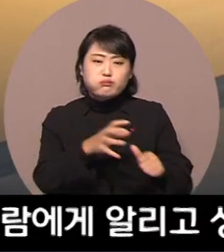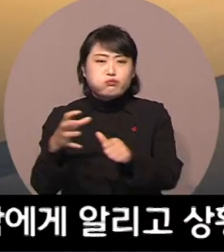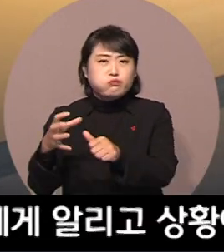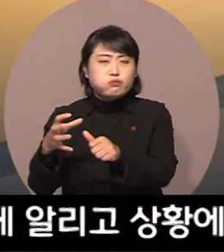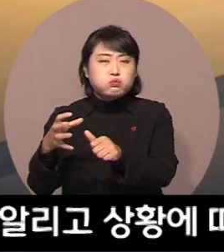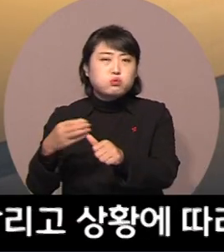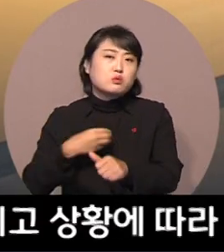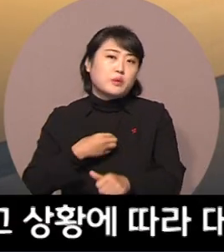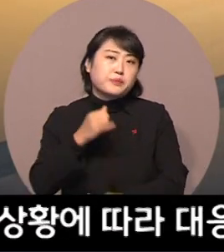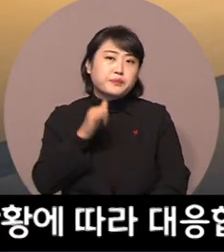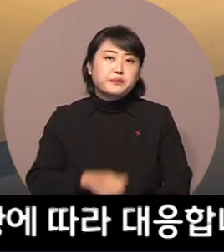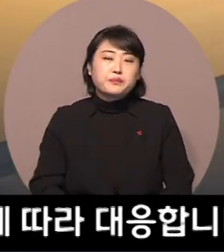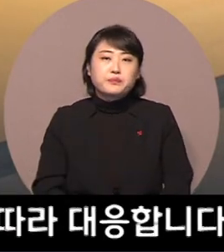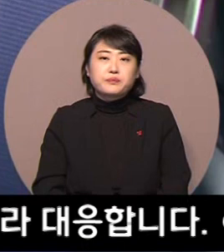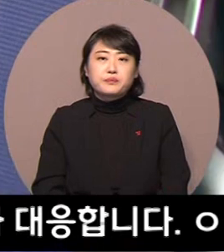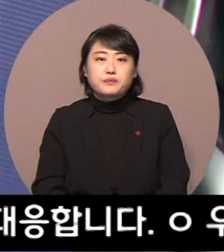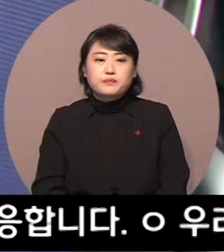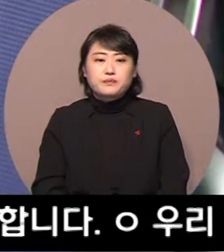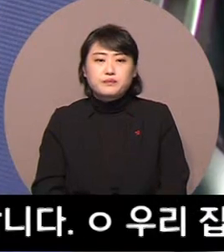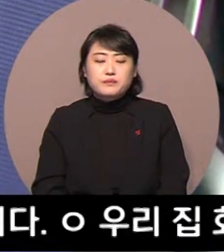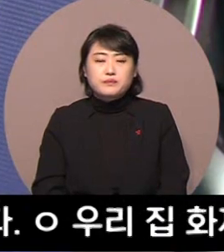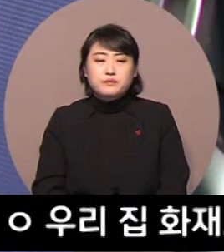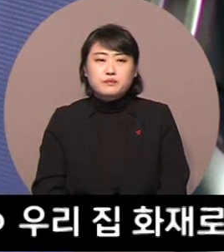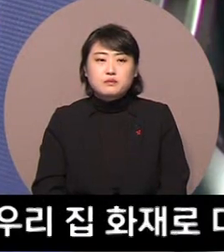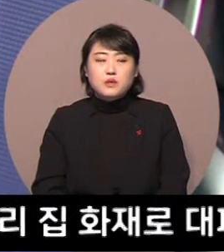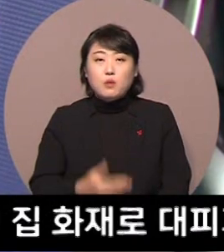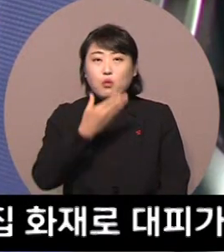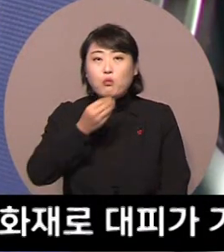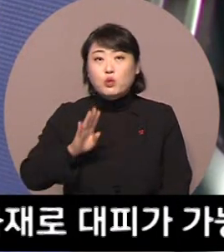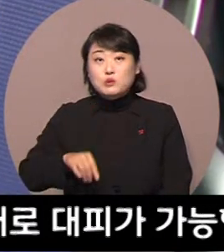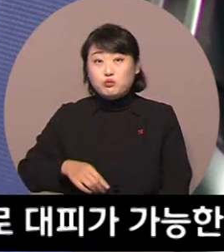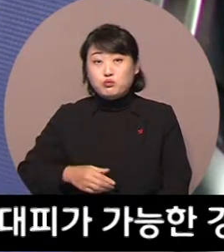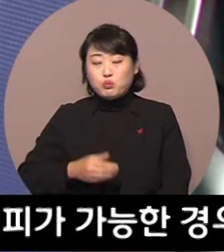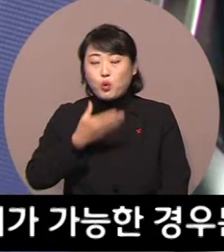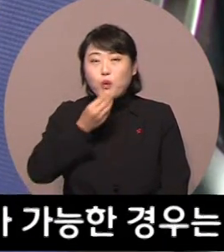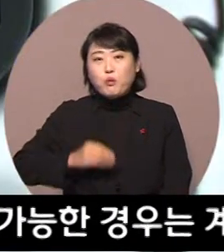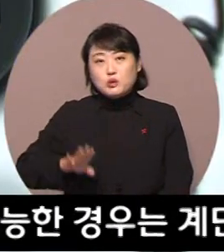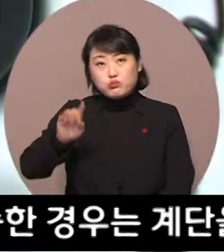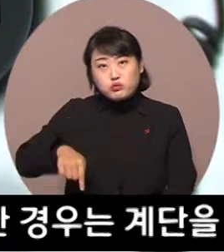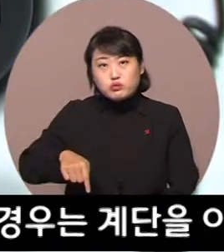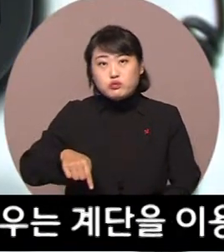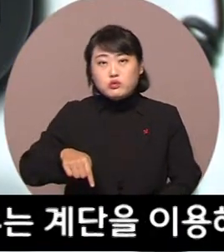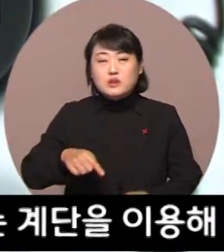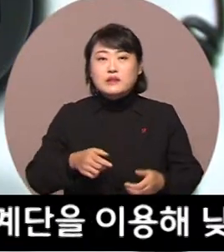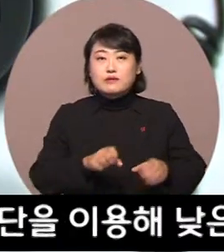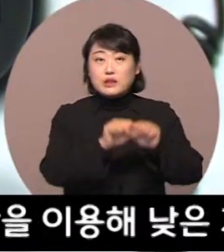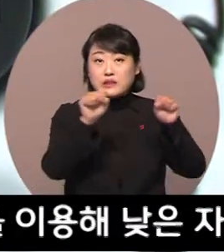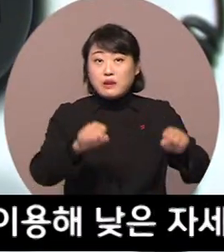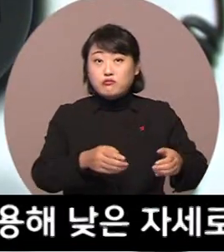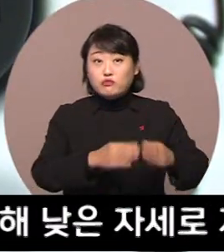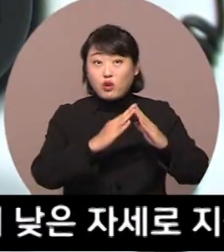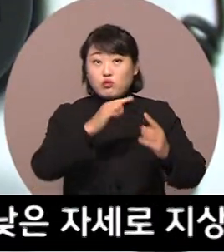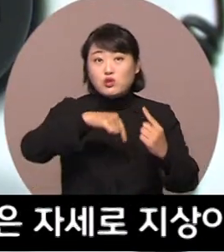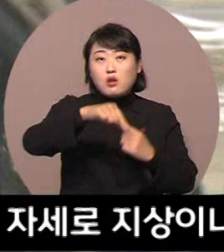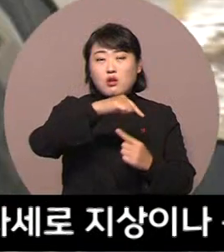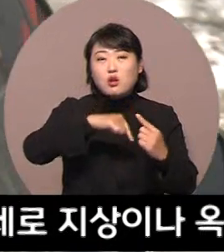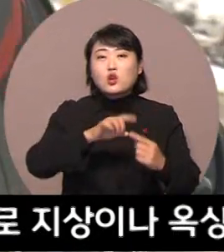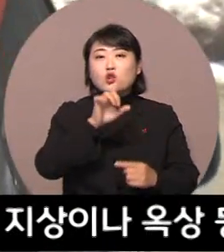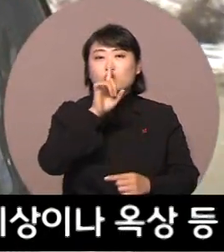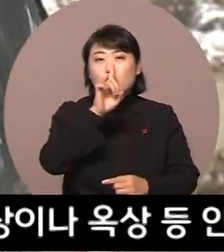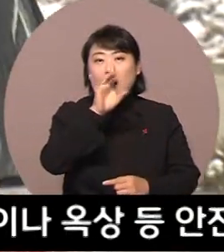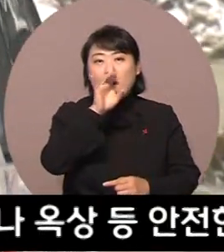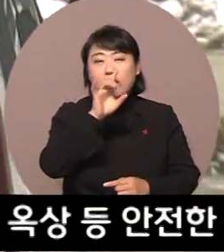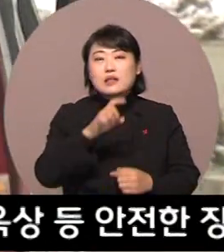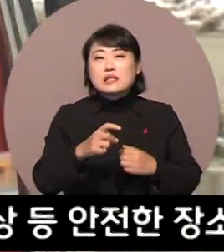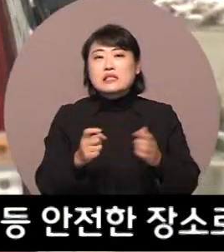같은 거에 위험도 있습니다네 보건복지부와 함께이 시스템을 구축해 운영하고 있는 중앙응급 무료 센터의